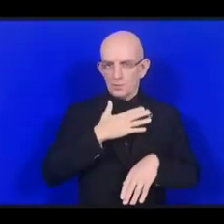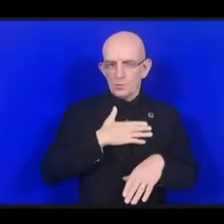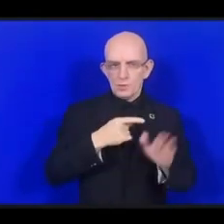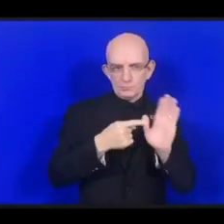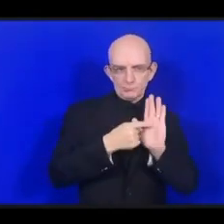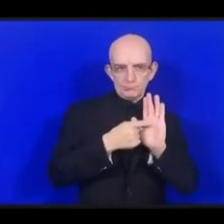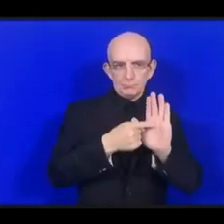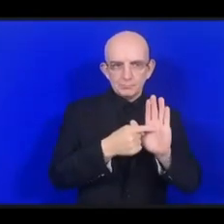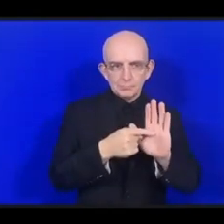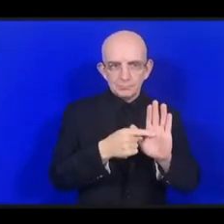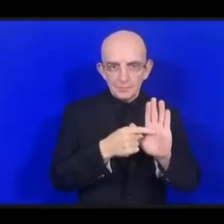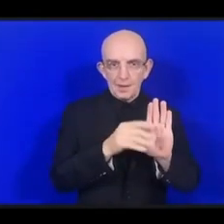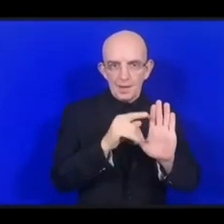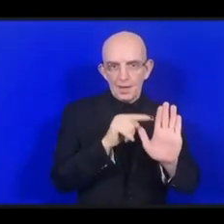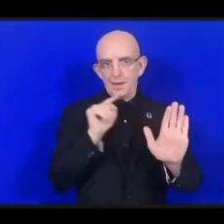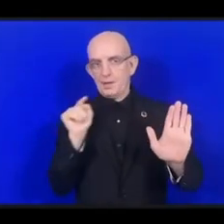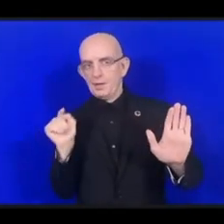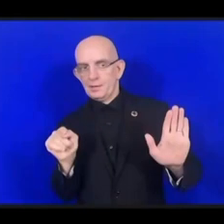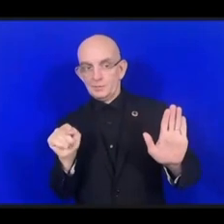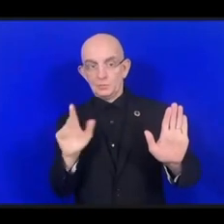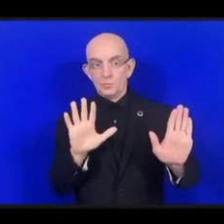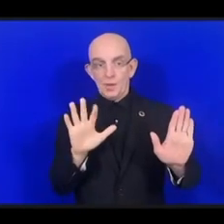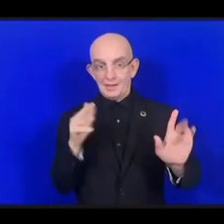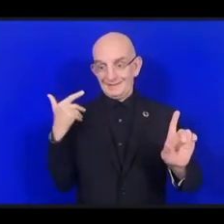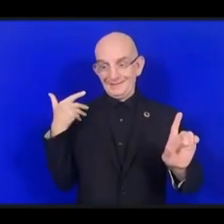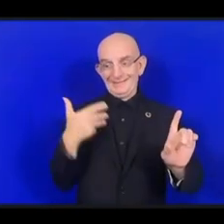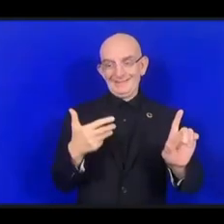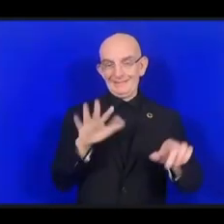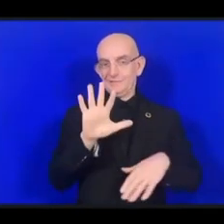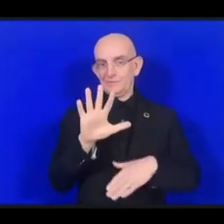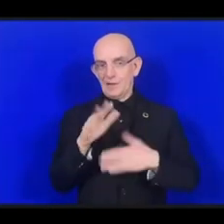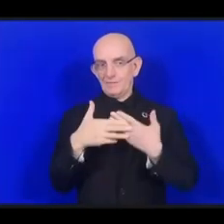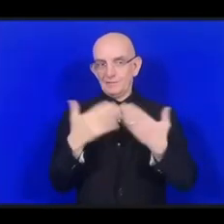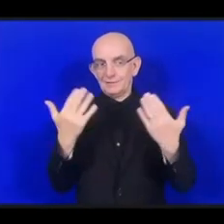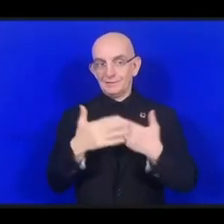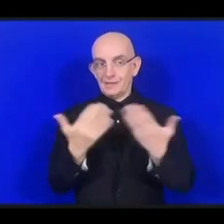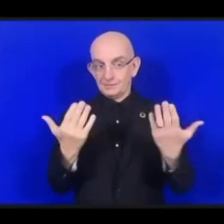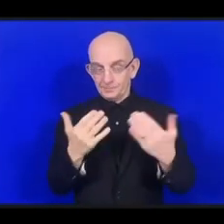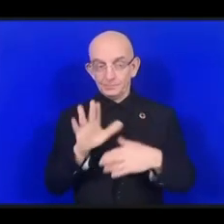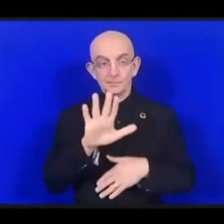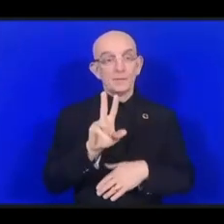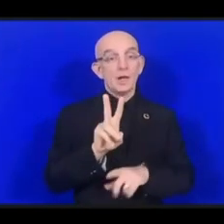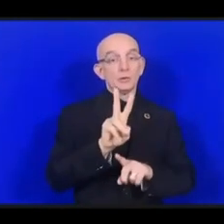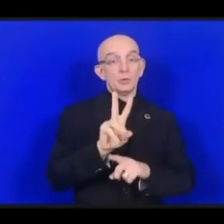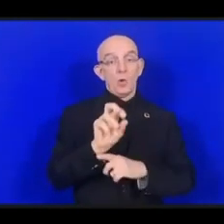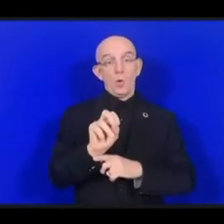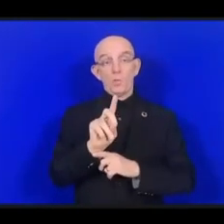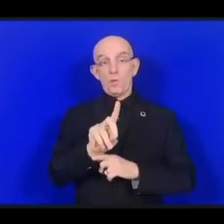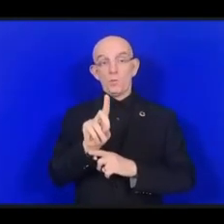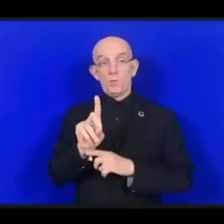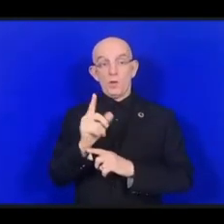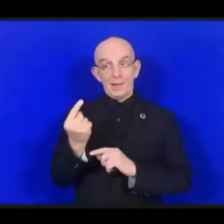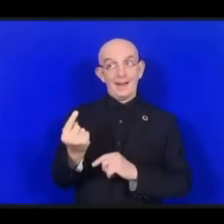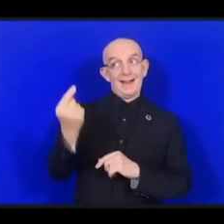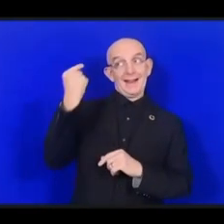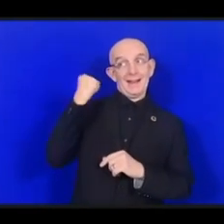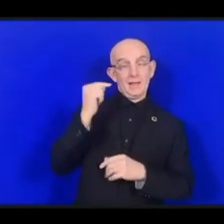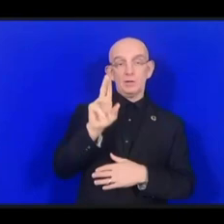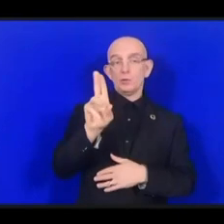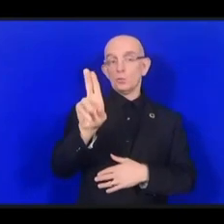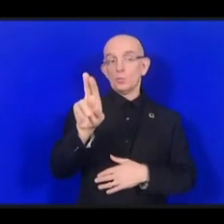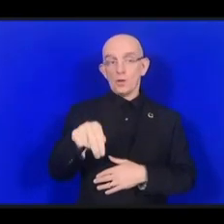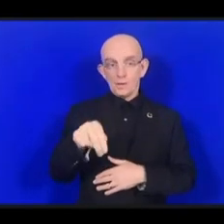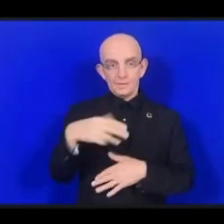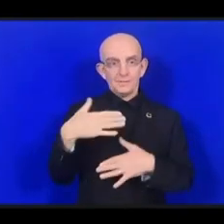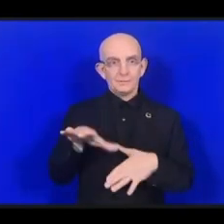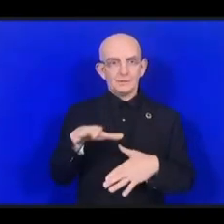Nations Unies ont qualifié l'Internet comme un outil majeur de